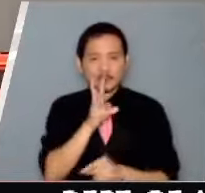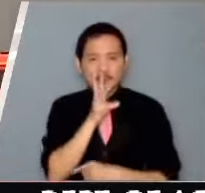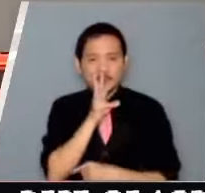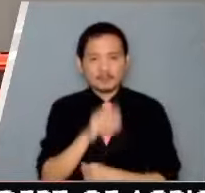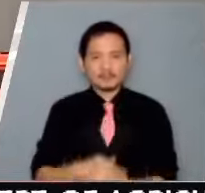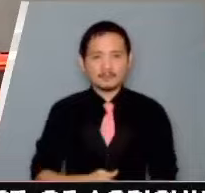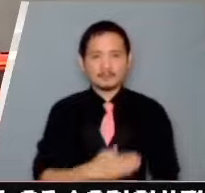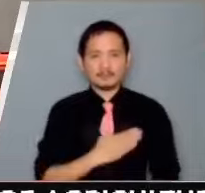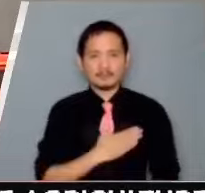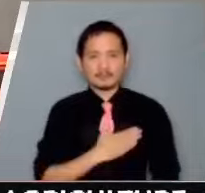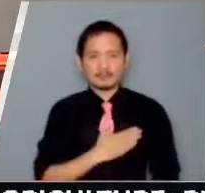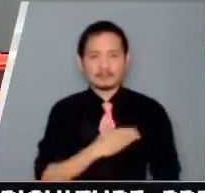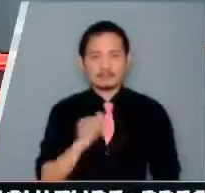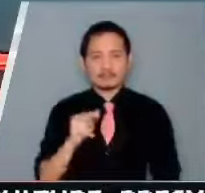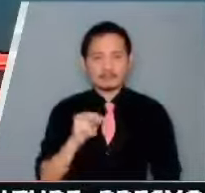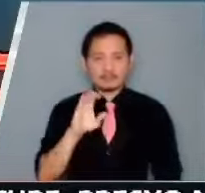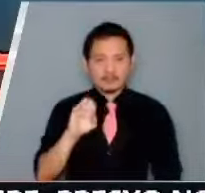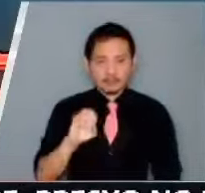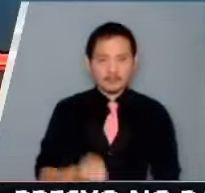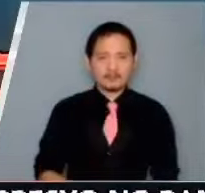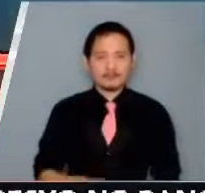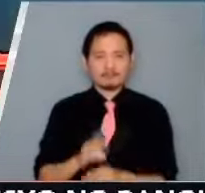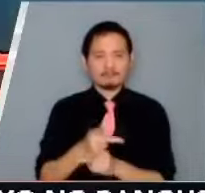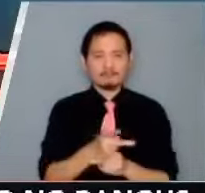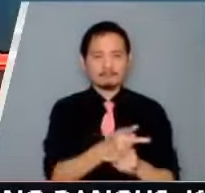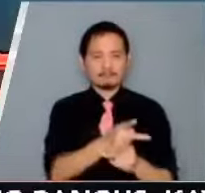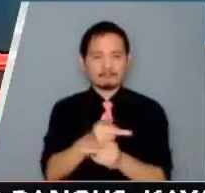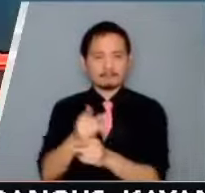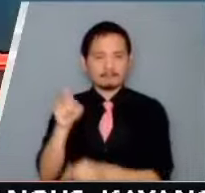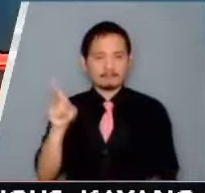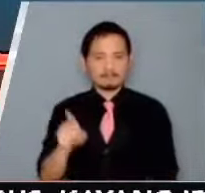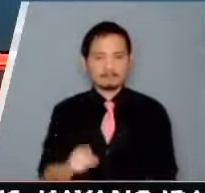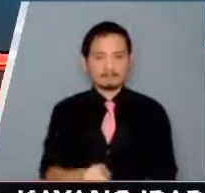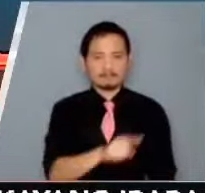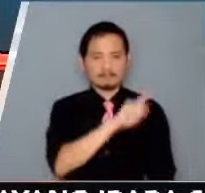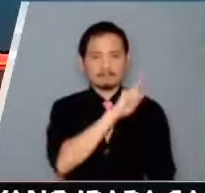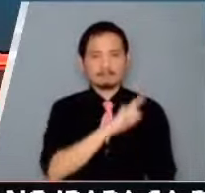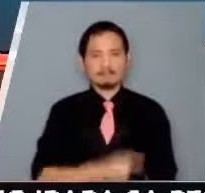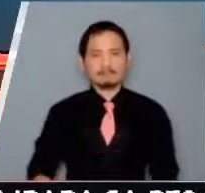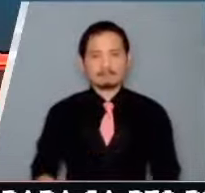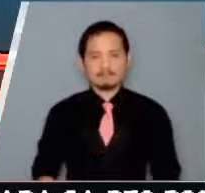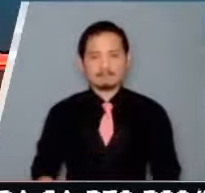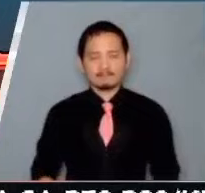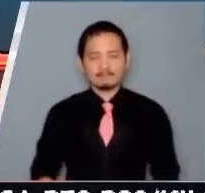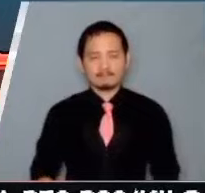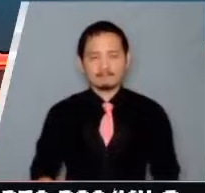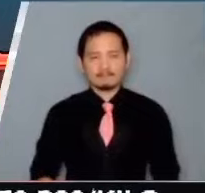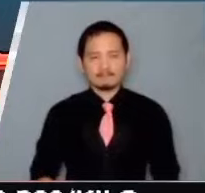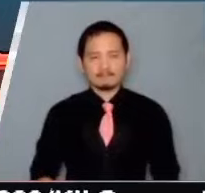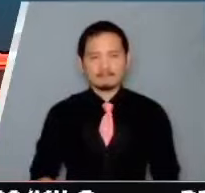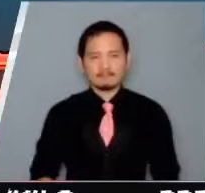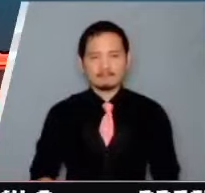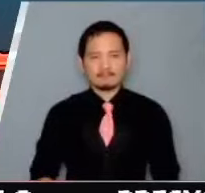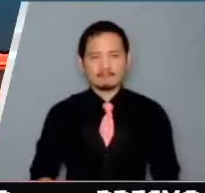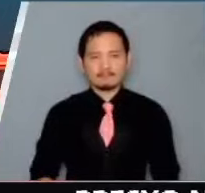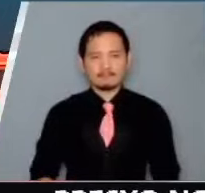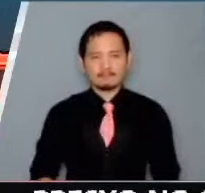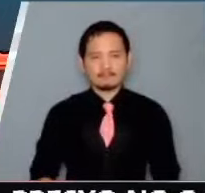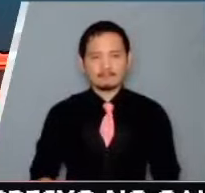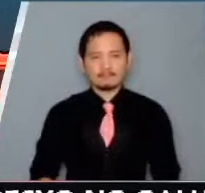Angelo Pertiera. Know the weather before you go. Para mark safe lagi, mga kapuso.